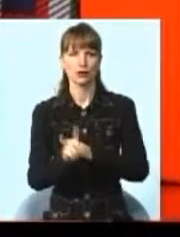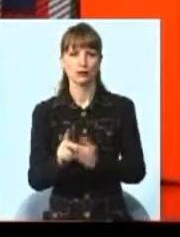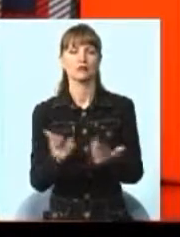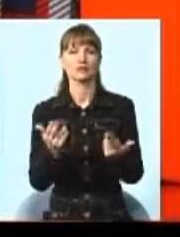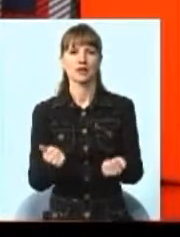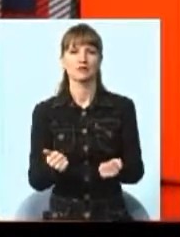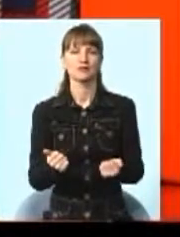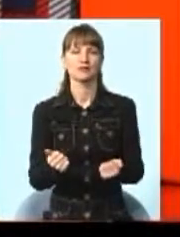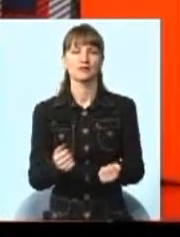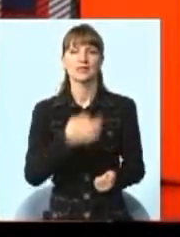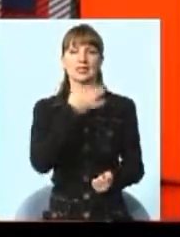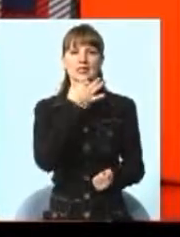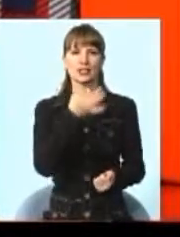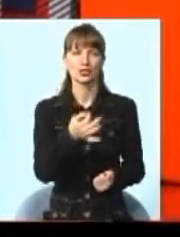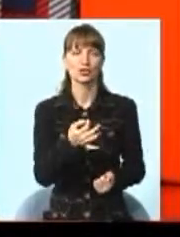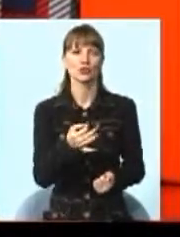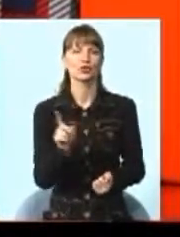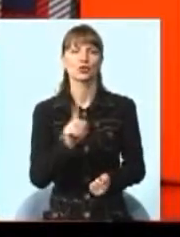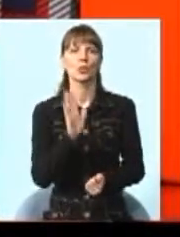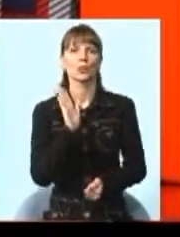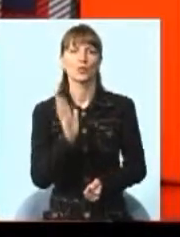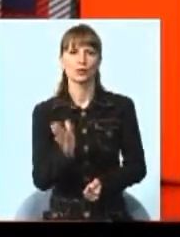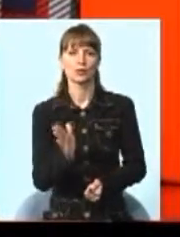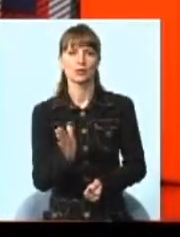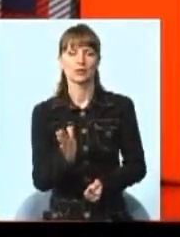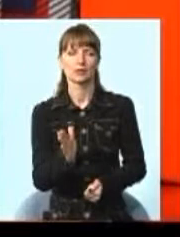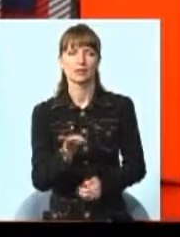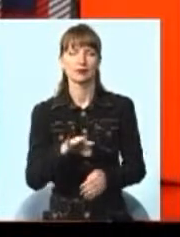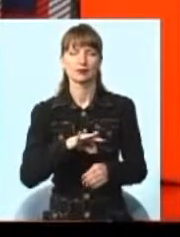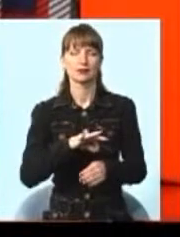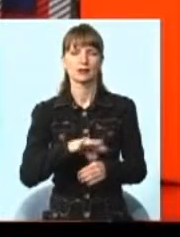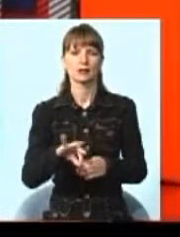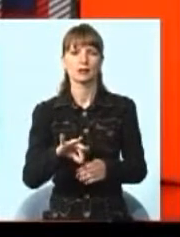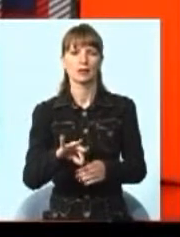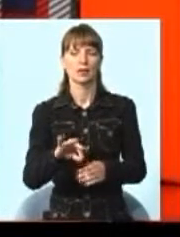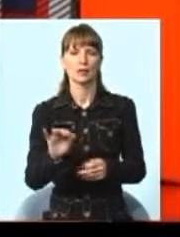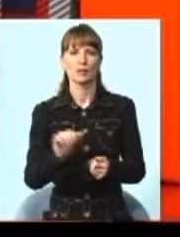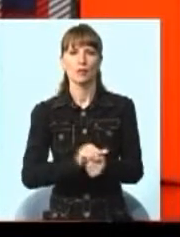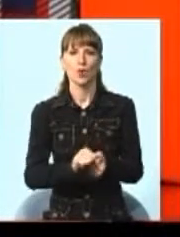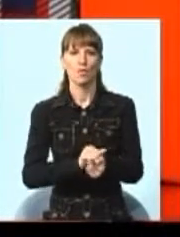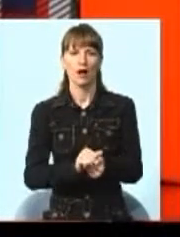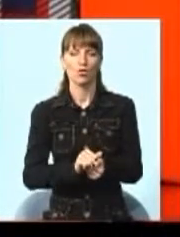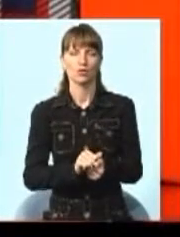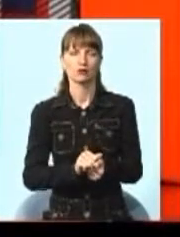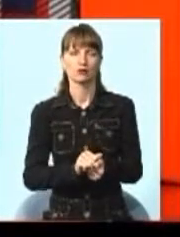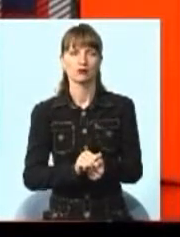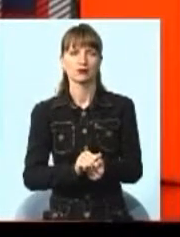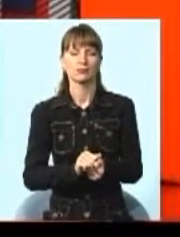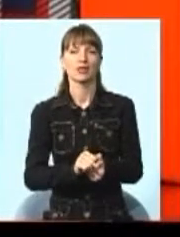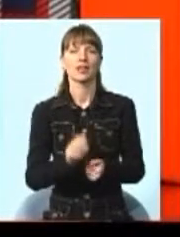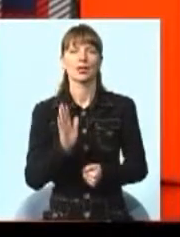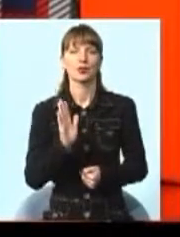Так, скажіть, а що буде, якщо підпалити папір?